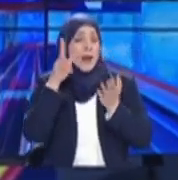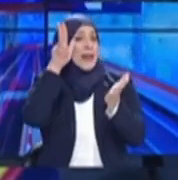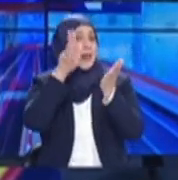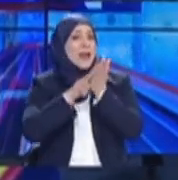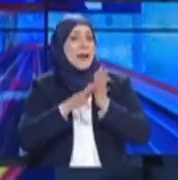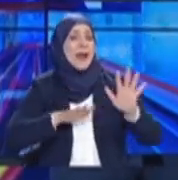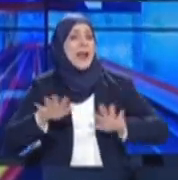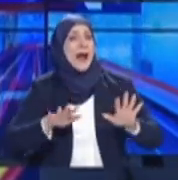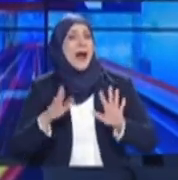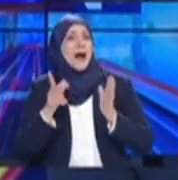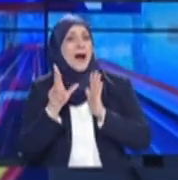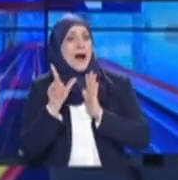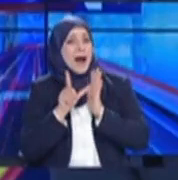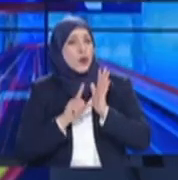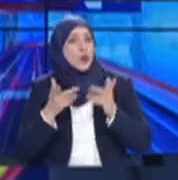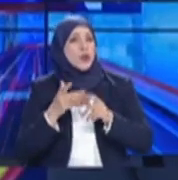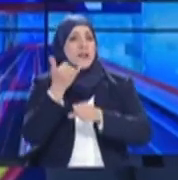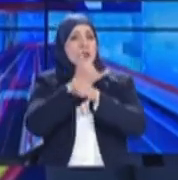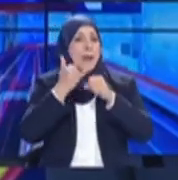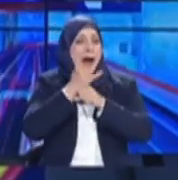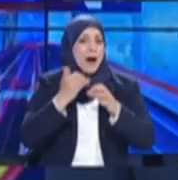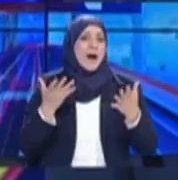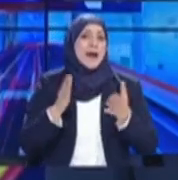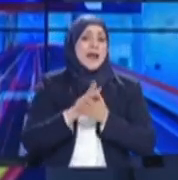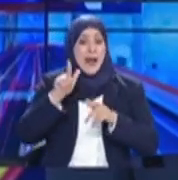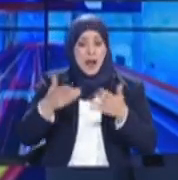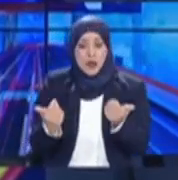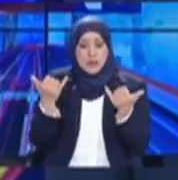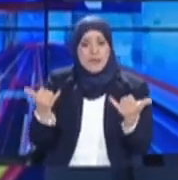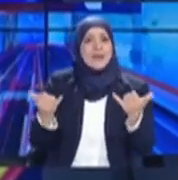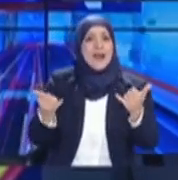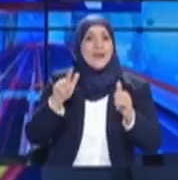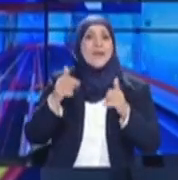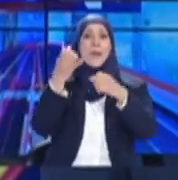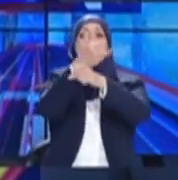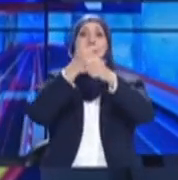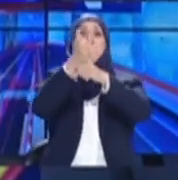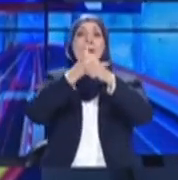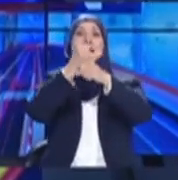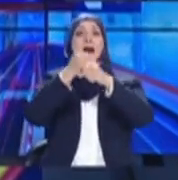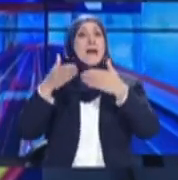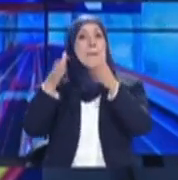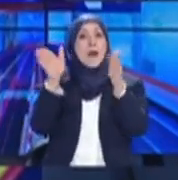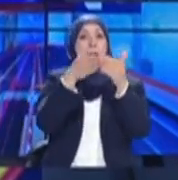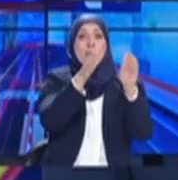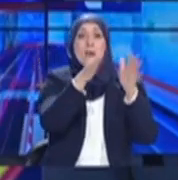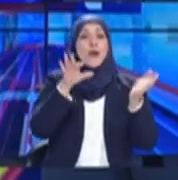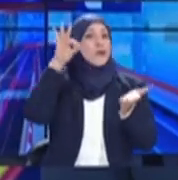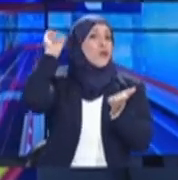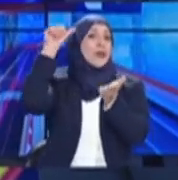بال مقاهي وانه ما يمنع ال كرسم يوما محلوله في جونزاليس اه